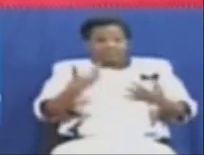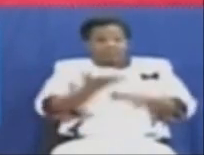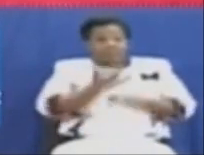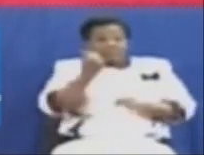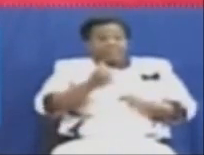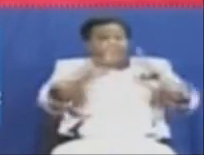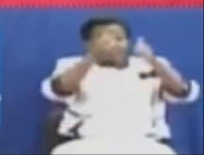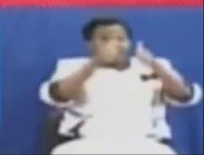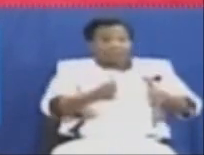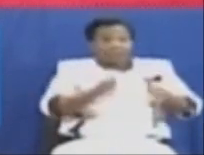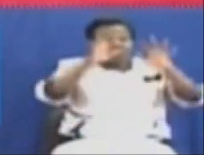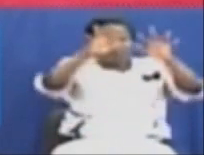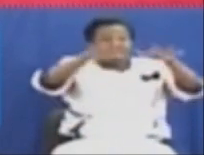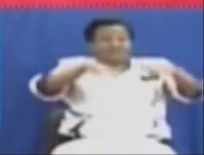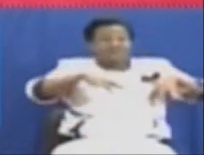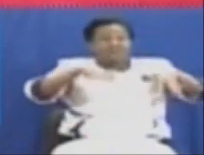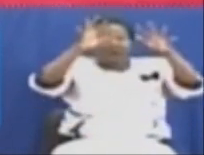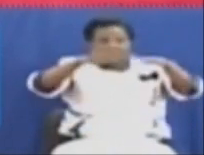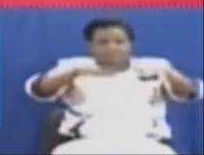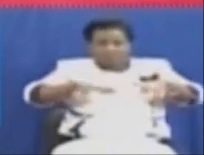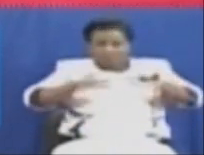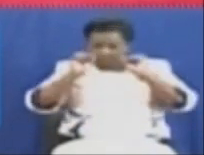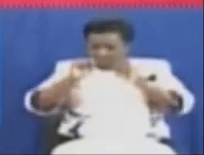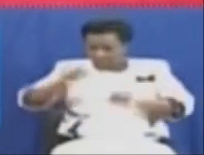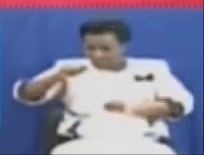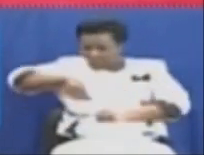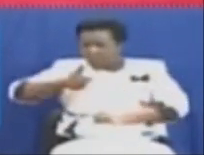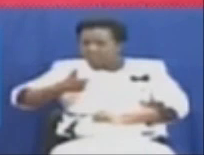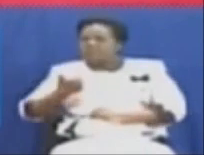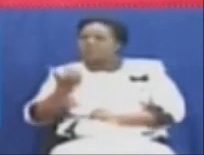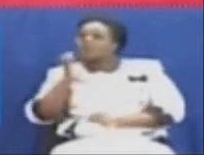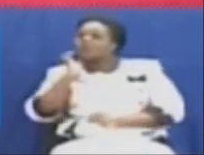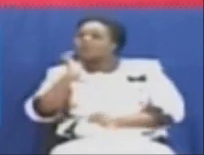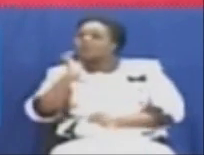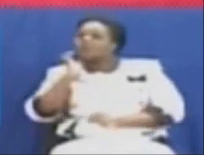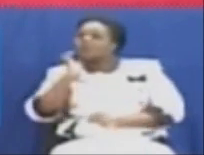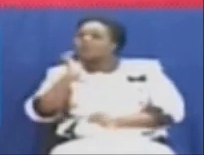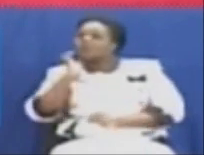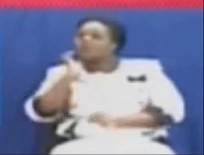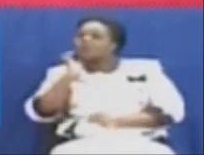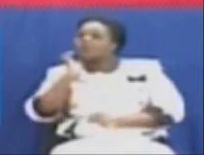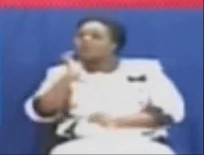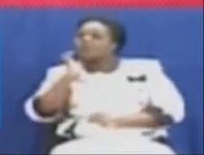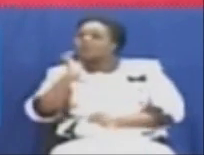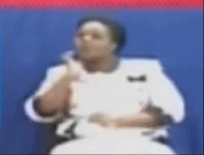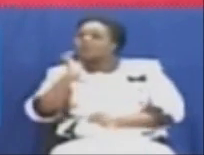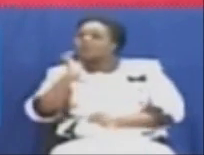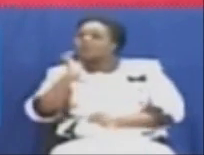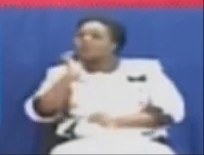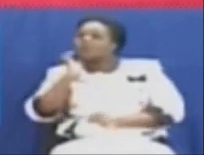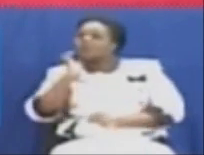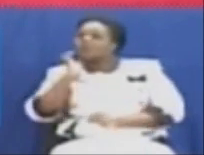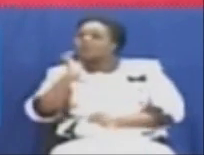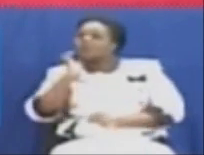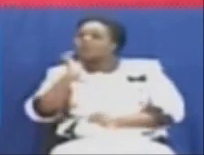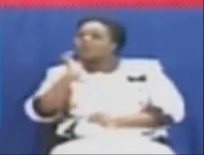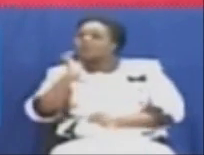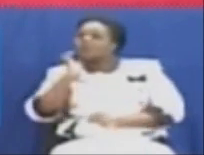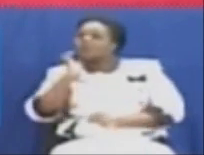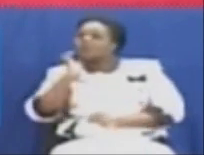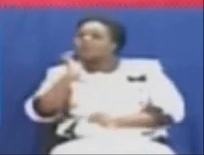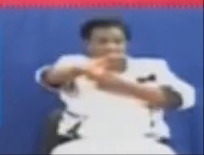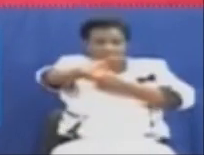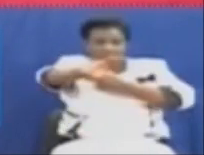hii, tutarajie tutakuwa na matukio mengi makubwa zaidi ya haya ambayo tumeyapata. Kwa